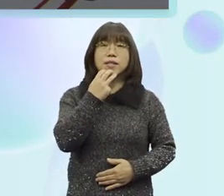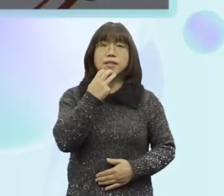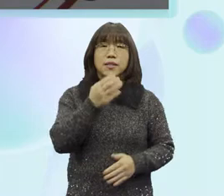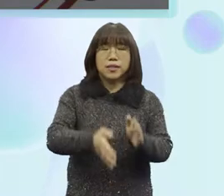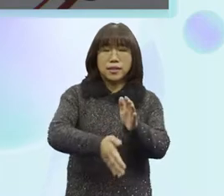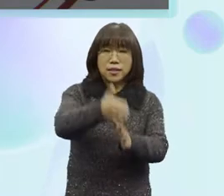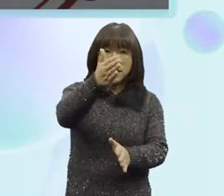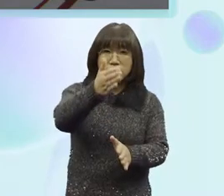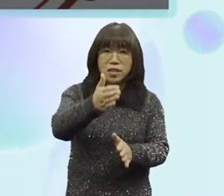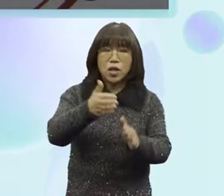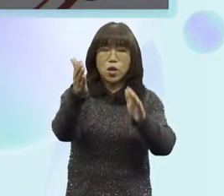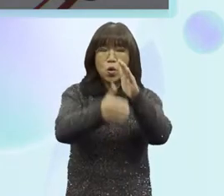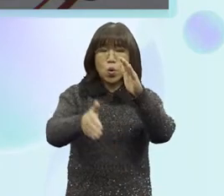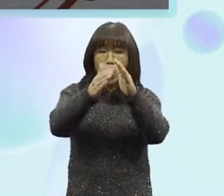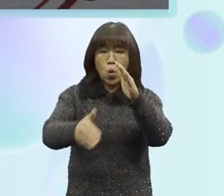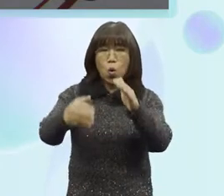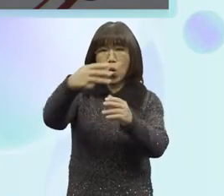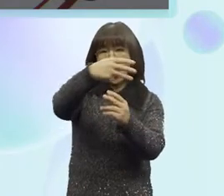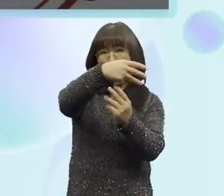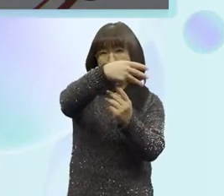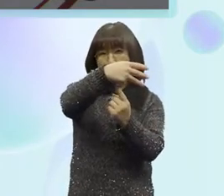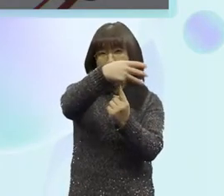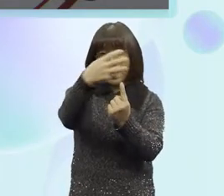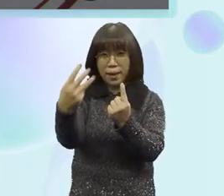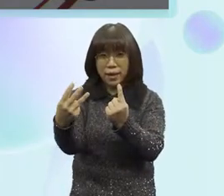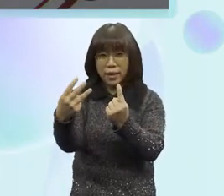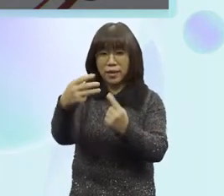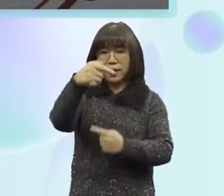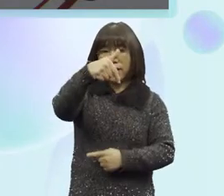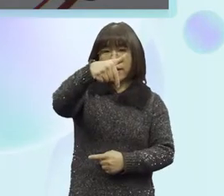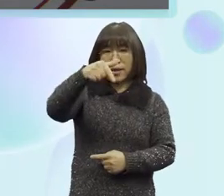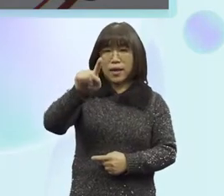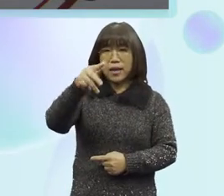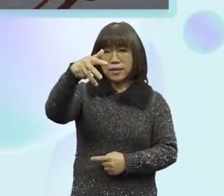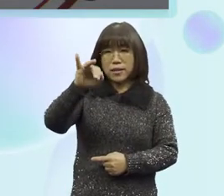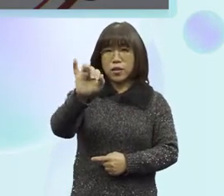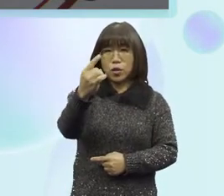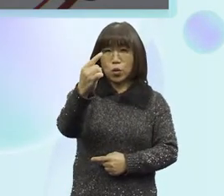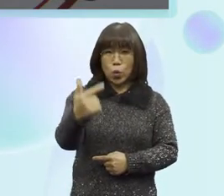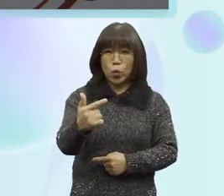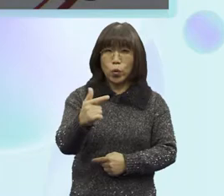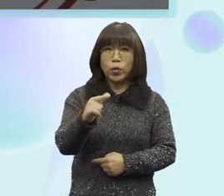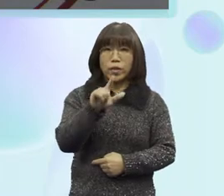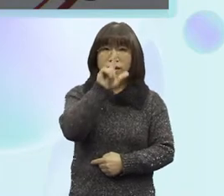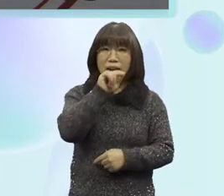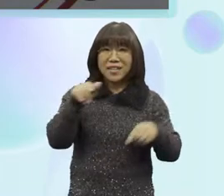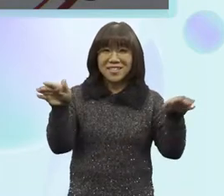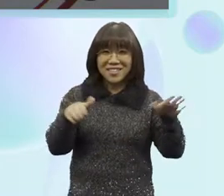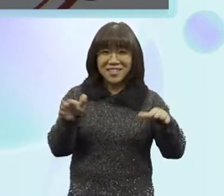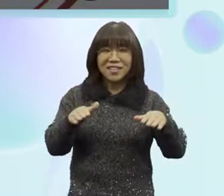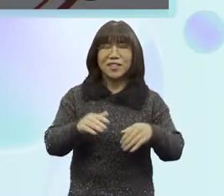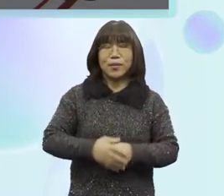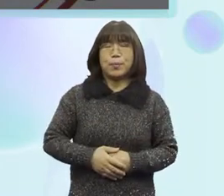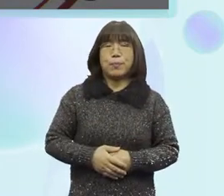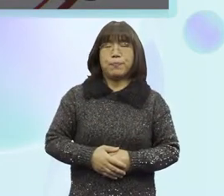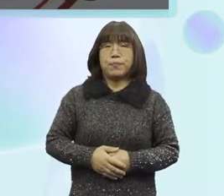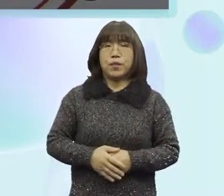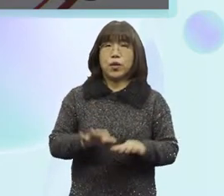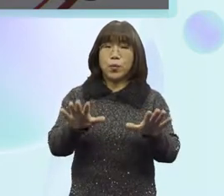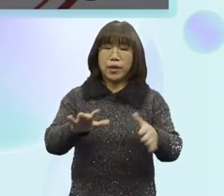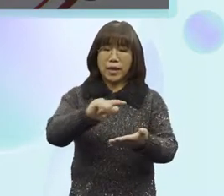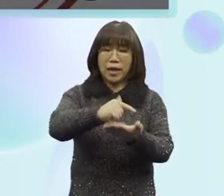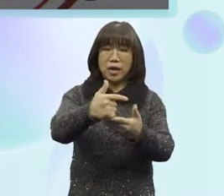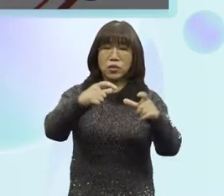서울시 공공 와이파이 까치온 시범 서비스 대상지로 강서구가 선정됐다는 소식 전해드렸는데요.